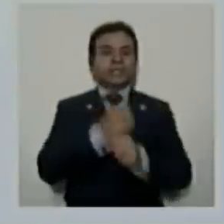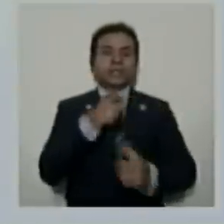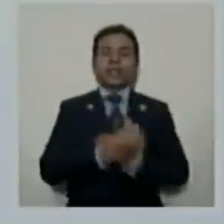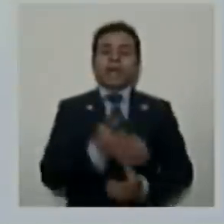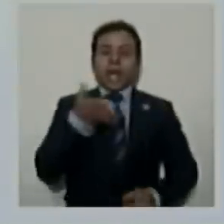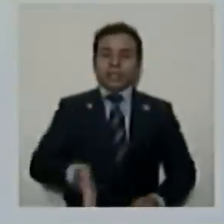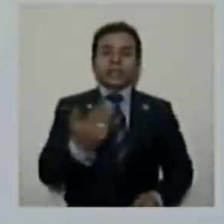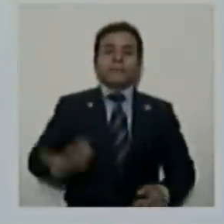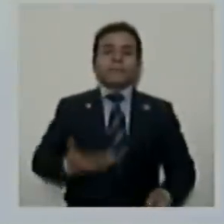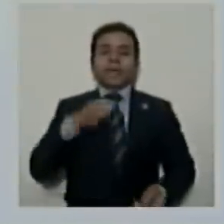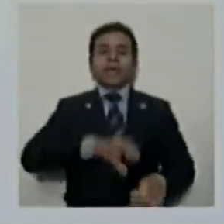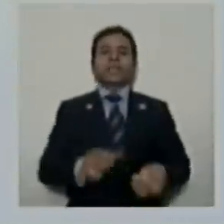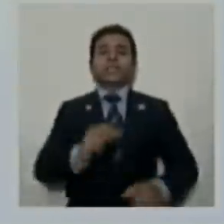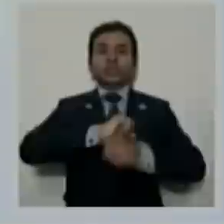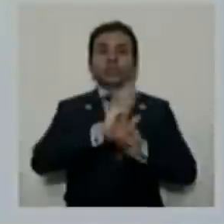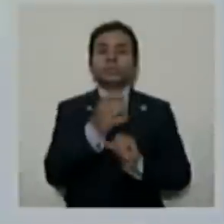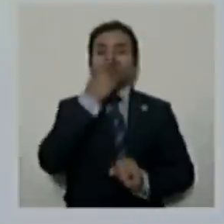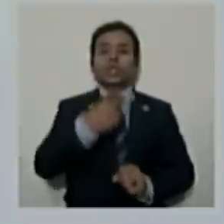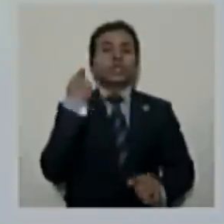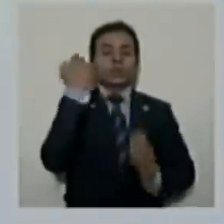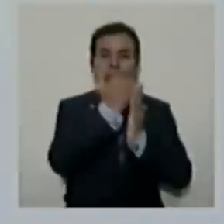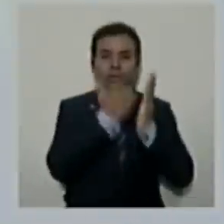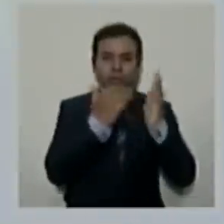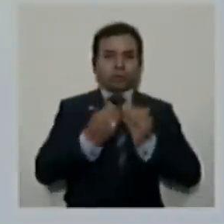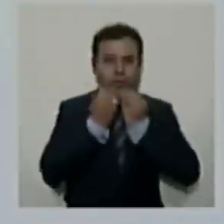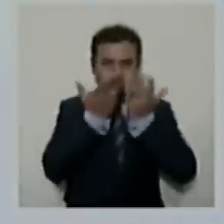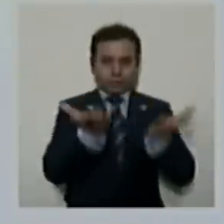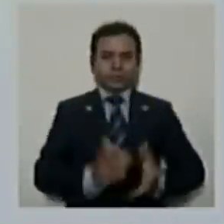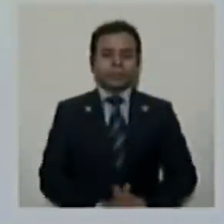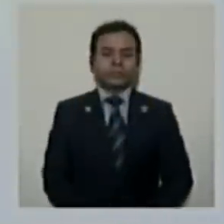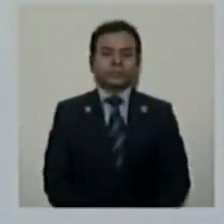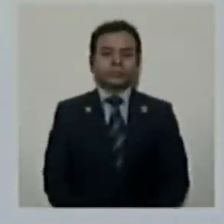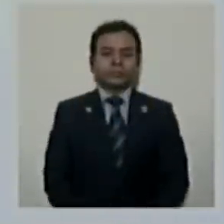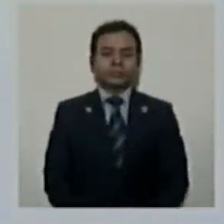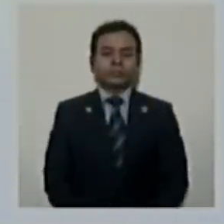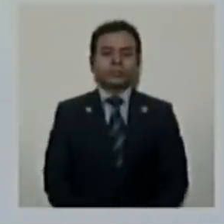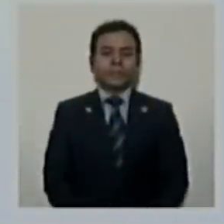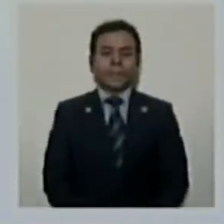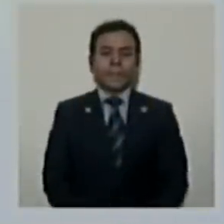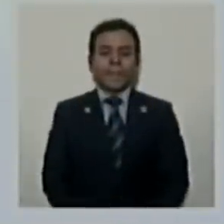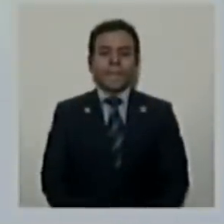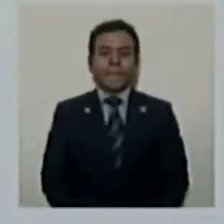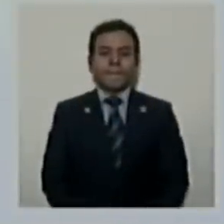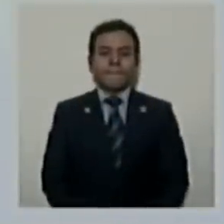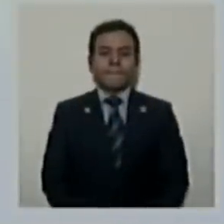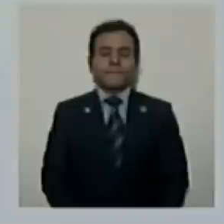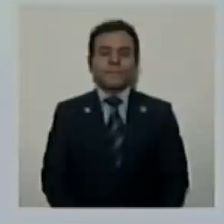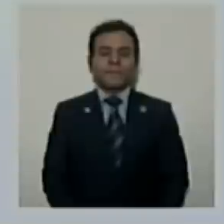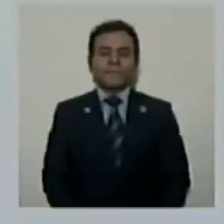সুলতানা, অতিরিক্ত মহাপরিচালক প্রশাসন। আজকের বাংলাদেশের কোভিড পরিস্থিতি এবং বিশ্ব পরিস্থিতি আপনাদের সামনে তুলে